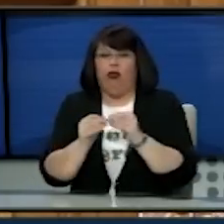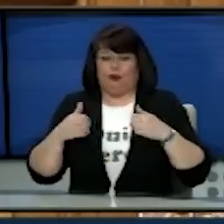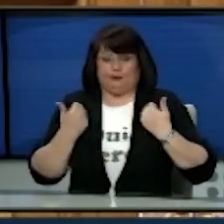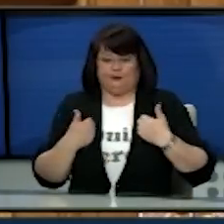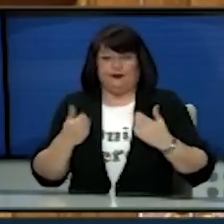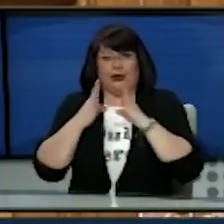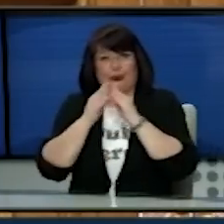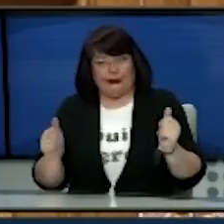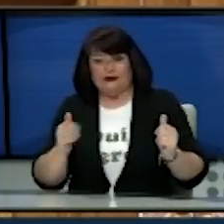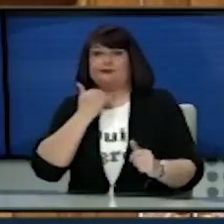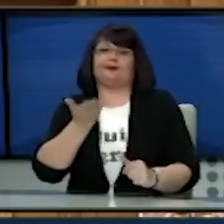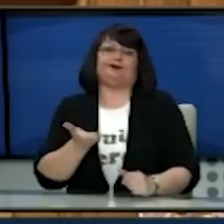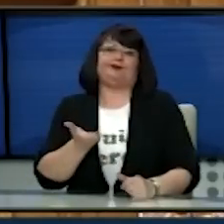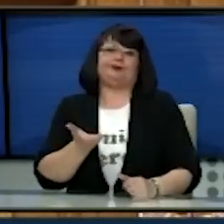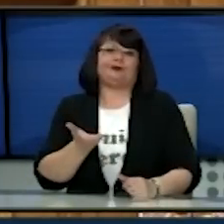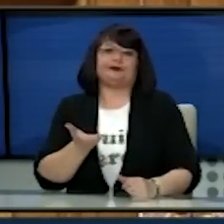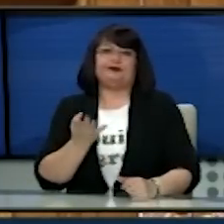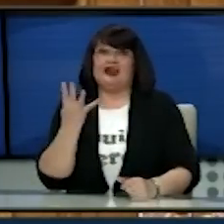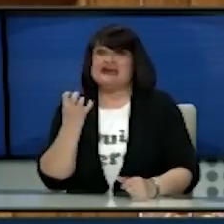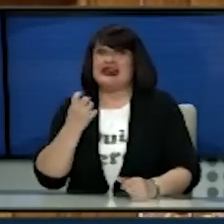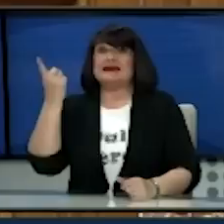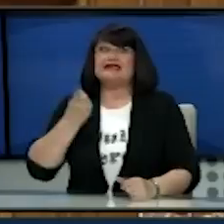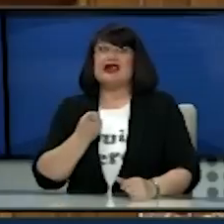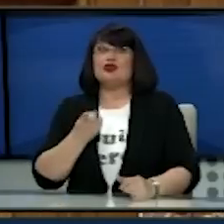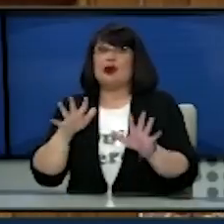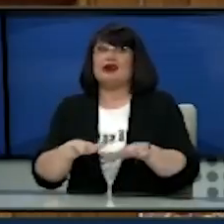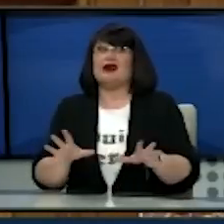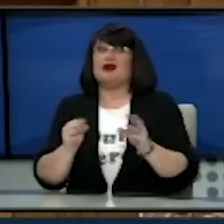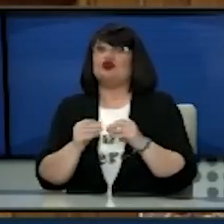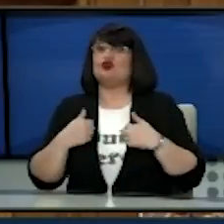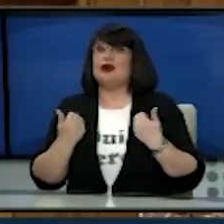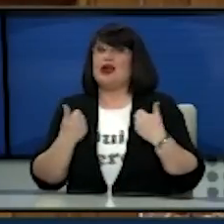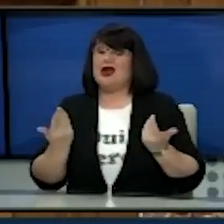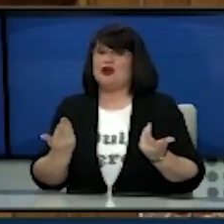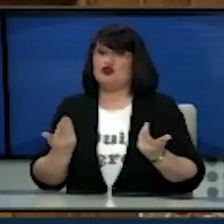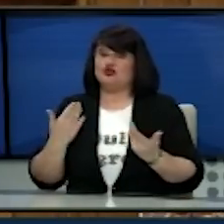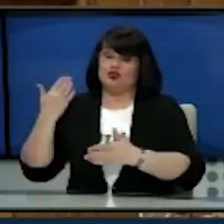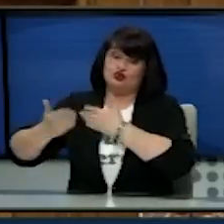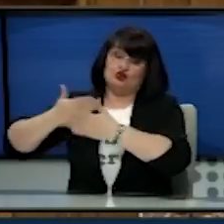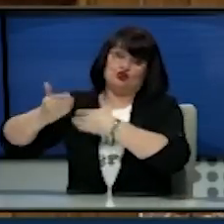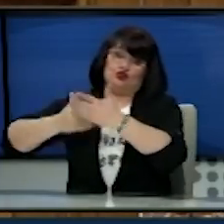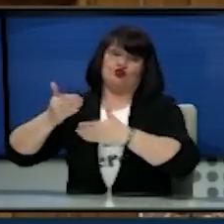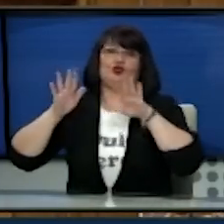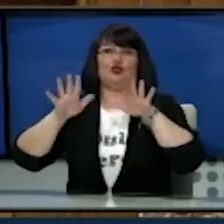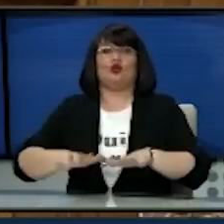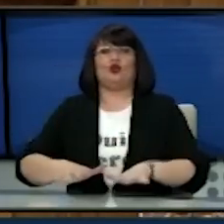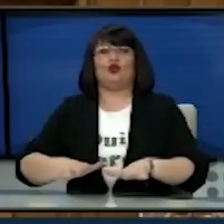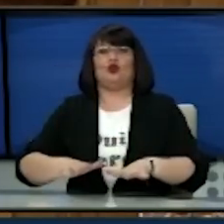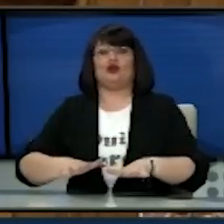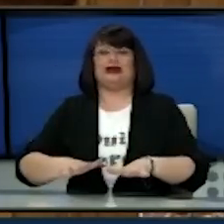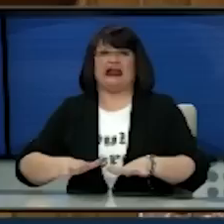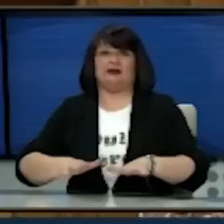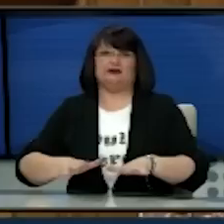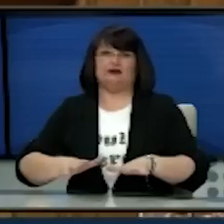να εξαφανίσετε, που προσεγγίζει το 40%, ούτε την μακροχρόνια ανεργία που τσακίζει